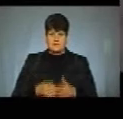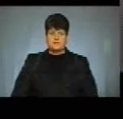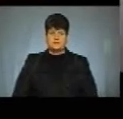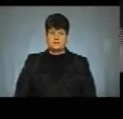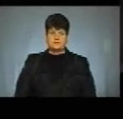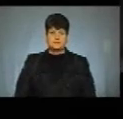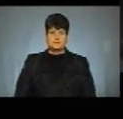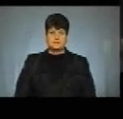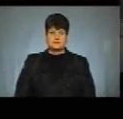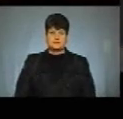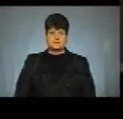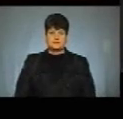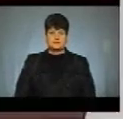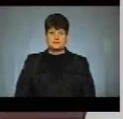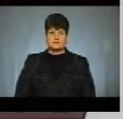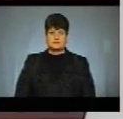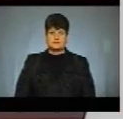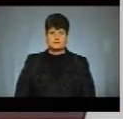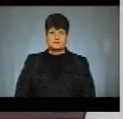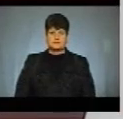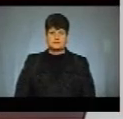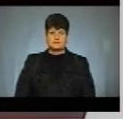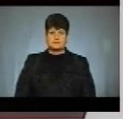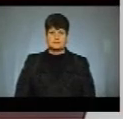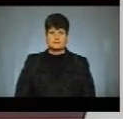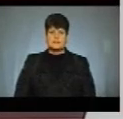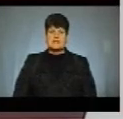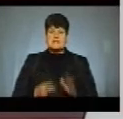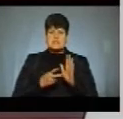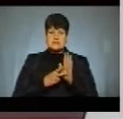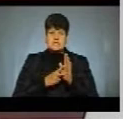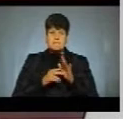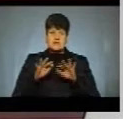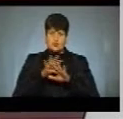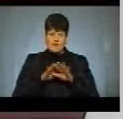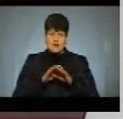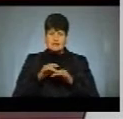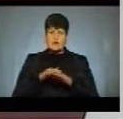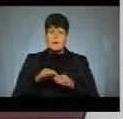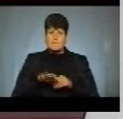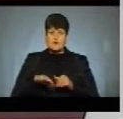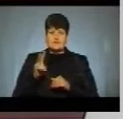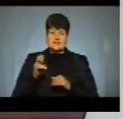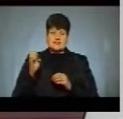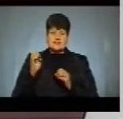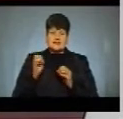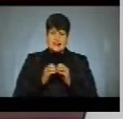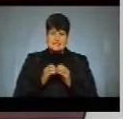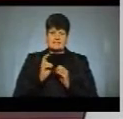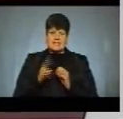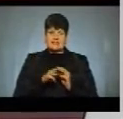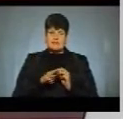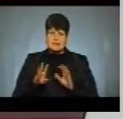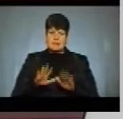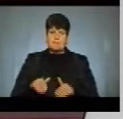на Суспільному. Тернопіль. 7 маскувальних сіток площею 210 квадратних метрів передали студенти